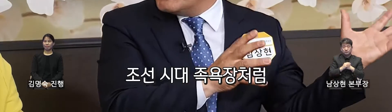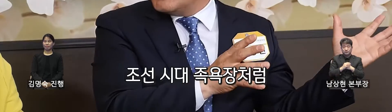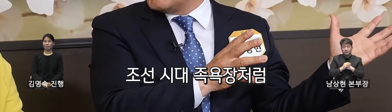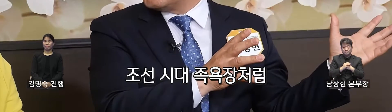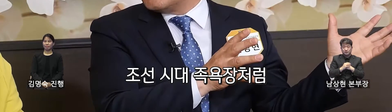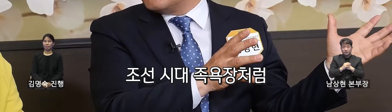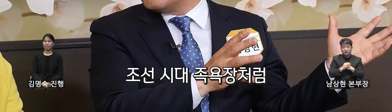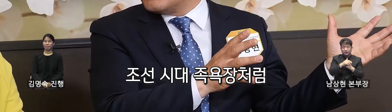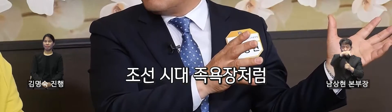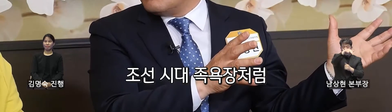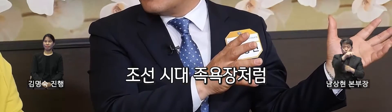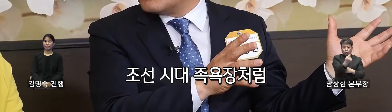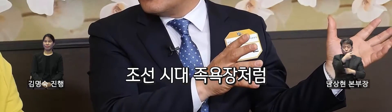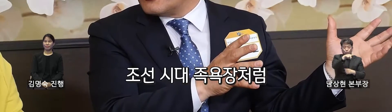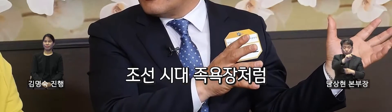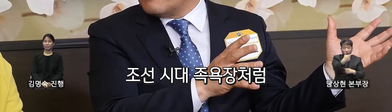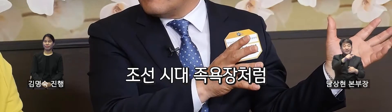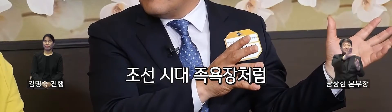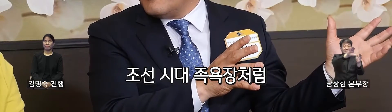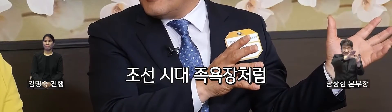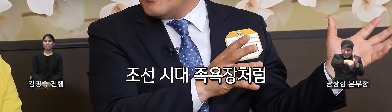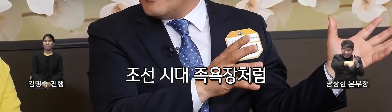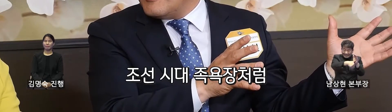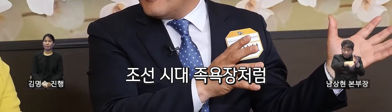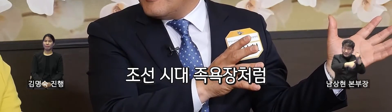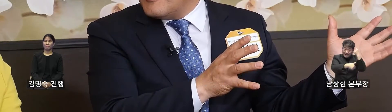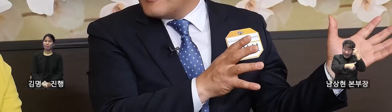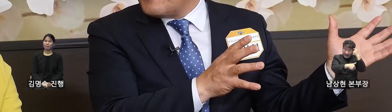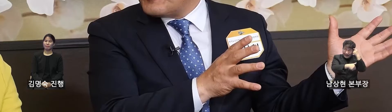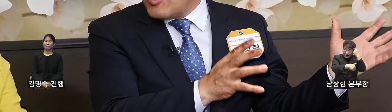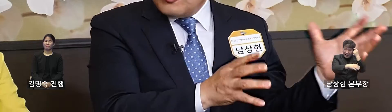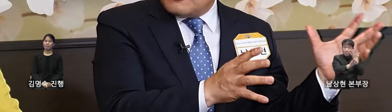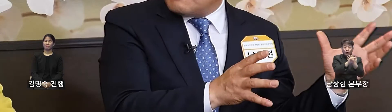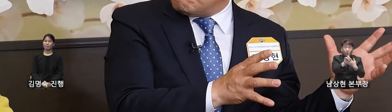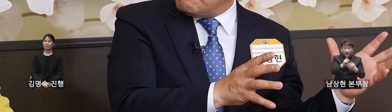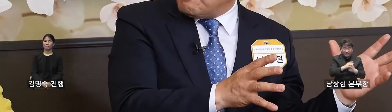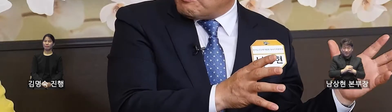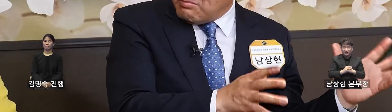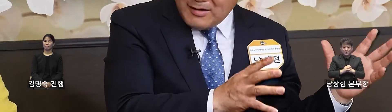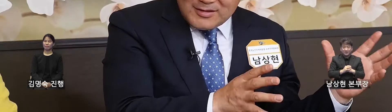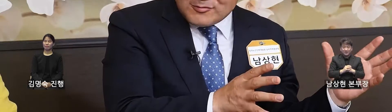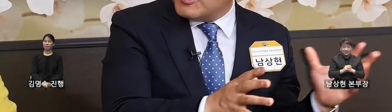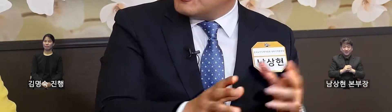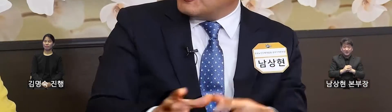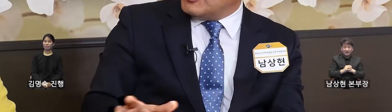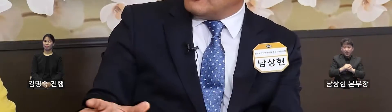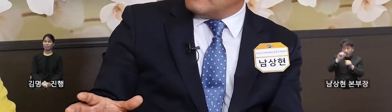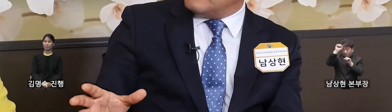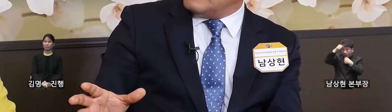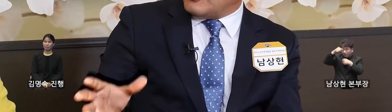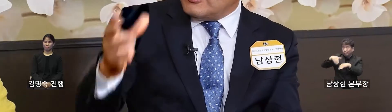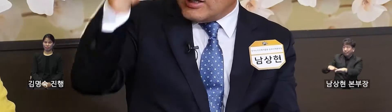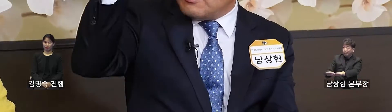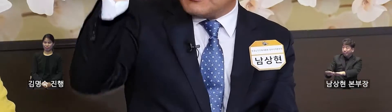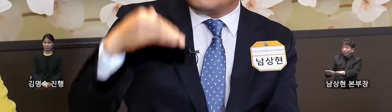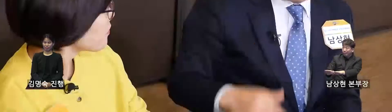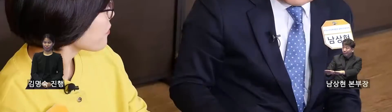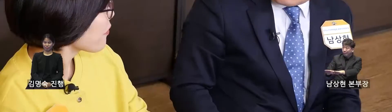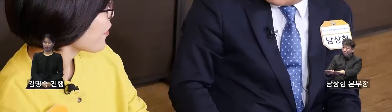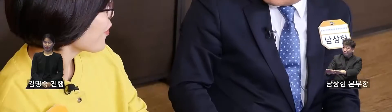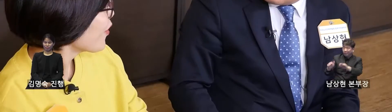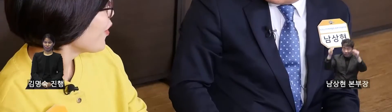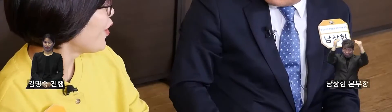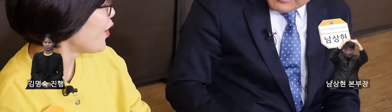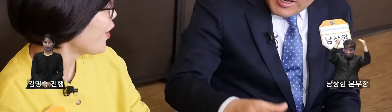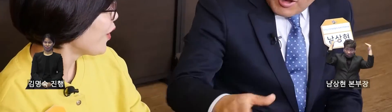우리 조선시대 조격장이라고 생각하면 얼마나 좋을까요? 아, 그 발 담그고 있는데 아 양반